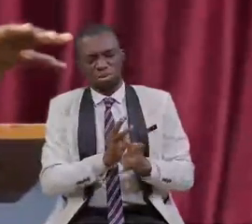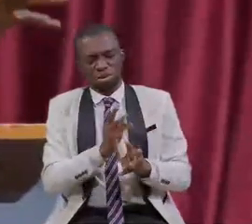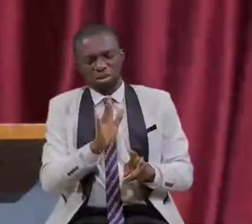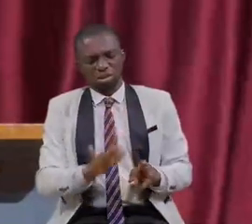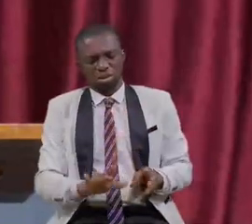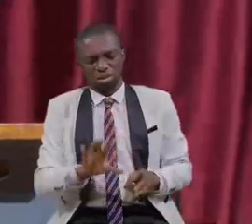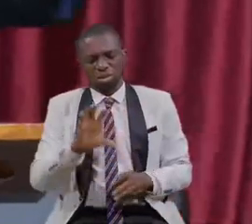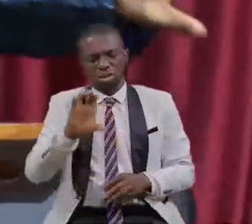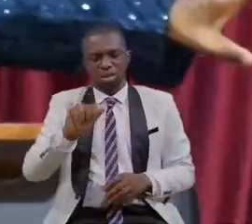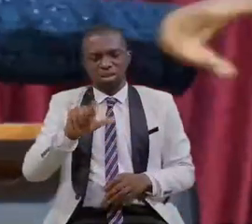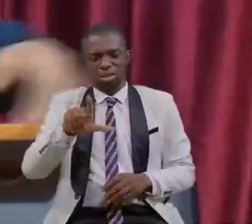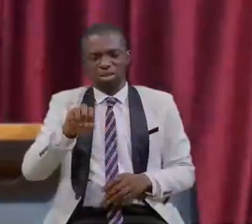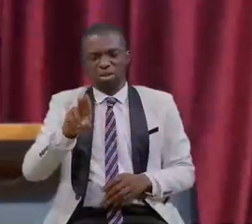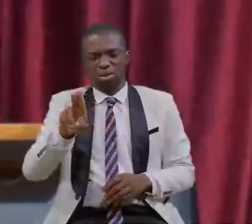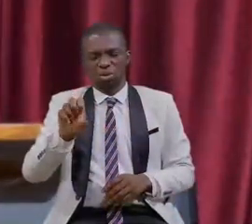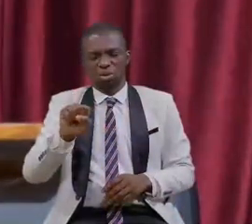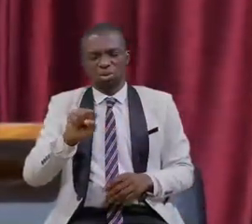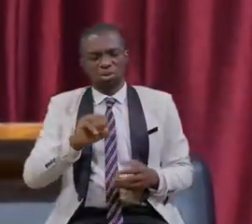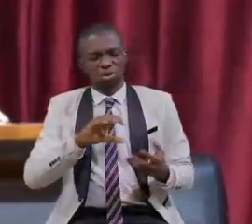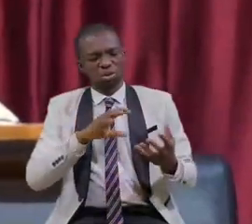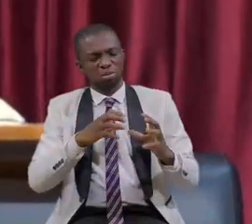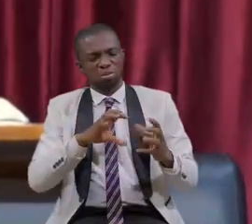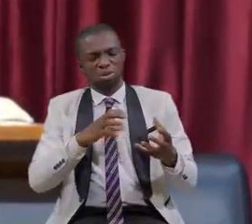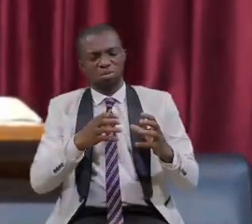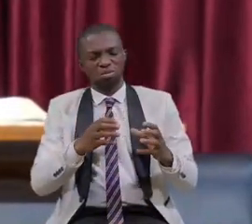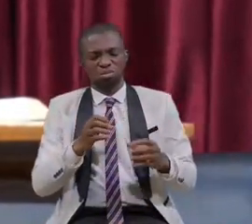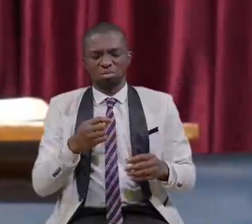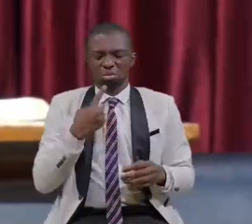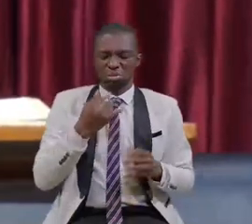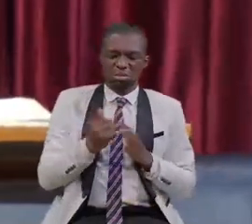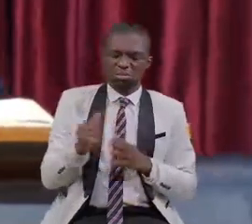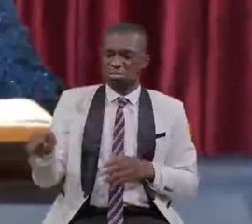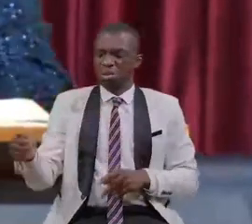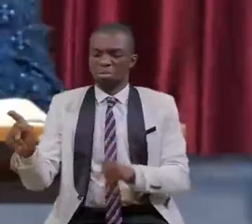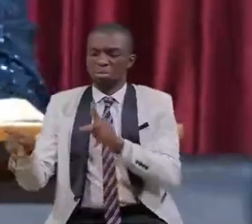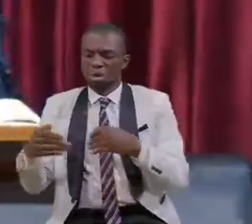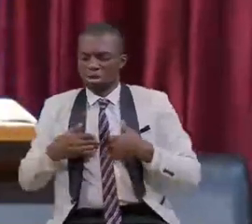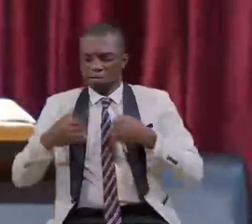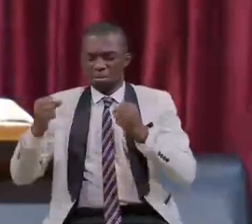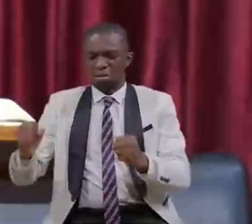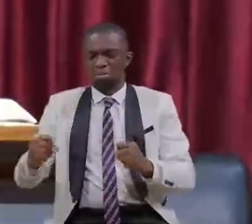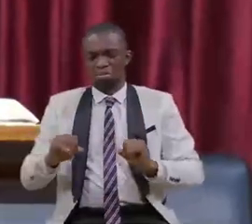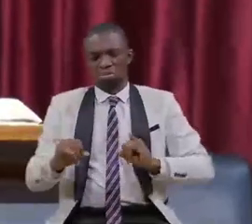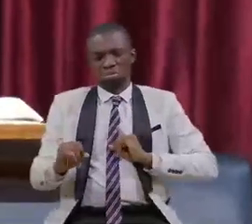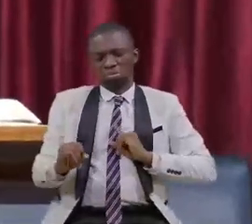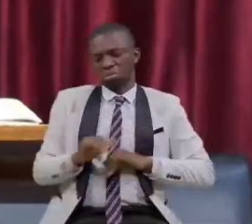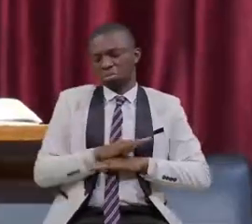gauche, il dit que les autres ont la force, moi je n'ai pas de force.